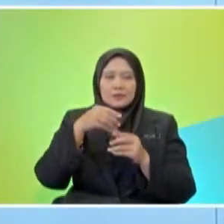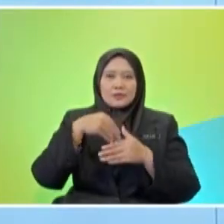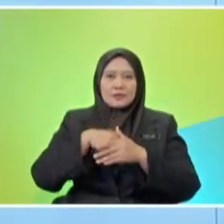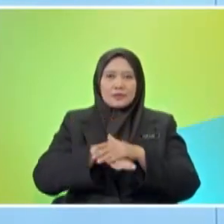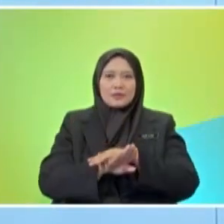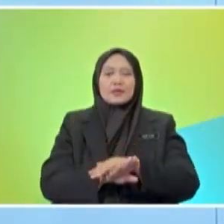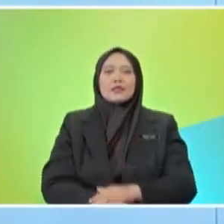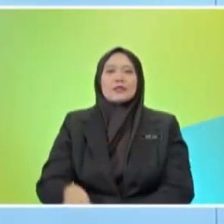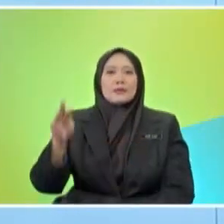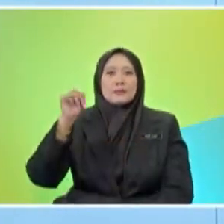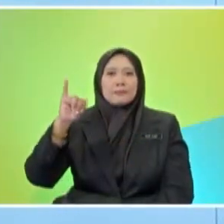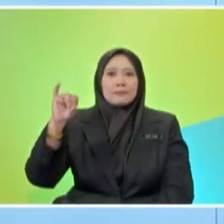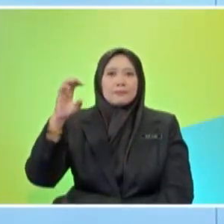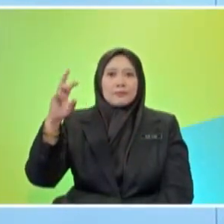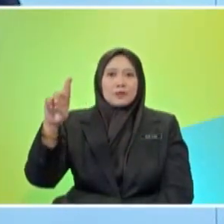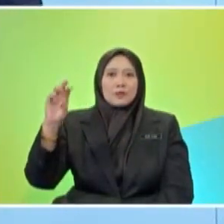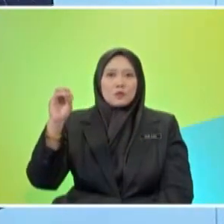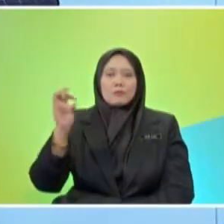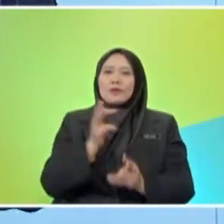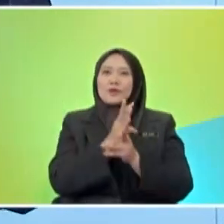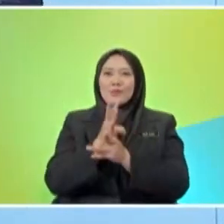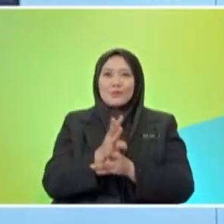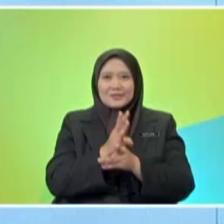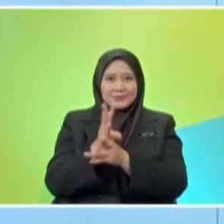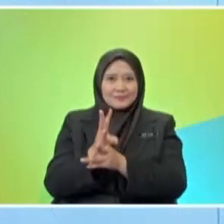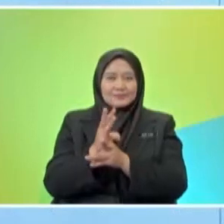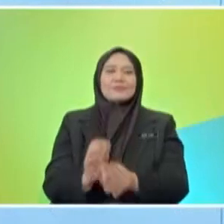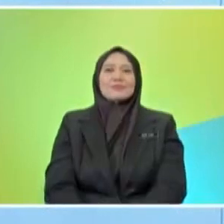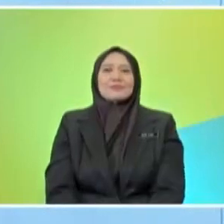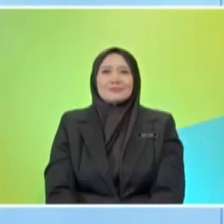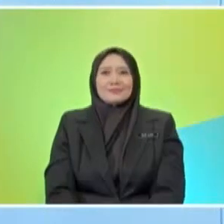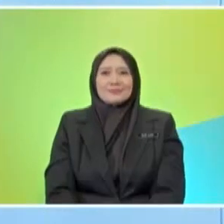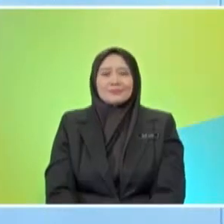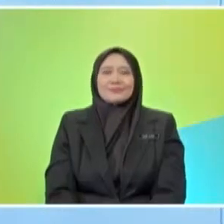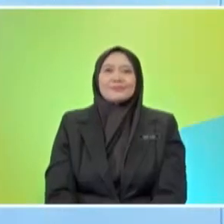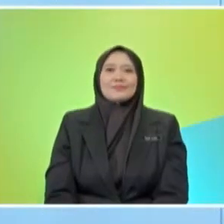atas pembelajaran untuk segmen kali ini. Dan sekembalinya kita selepas ini dengan lebih banyak